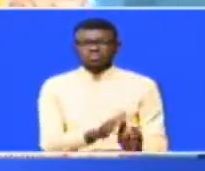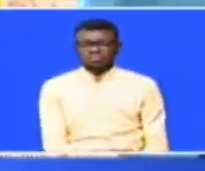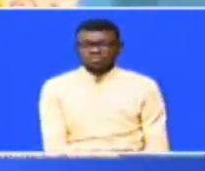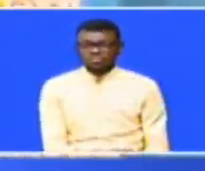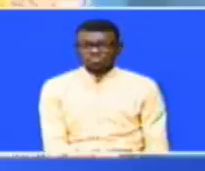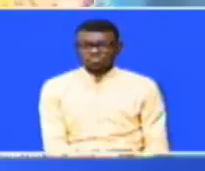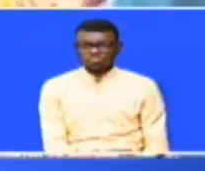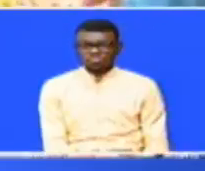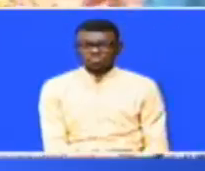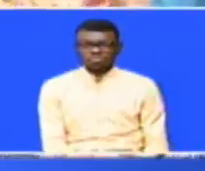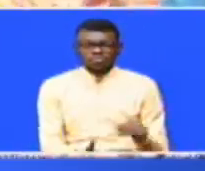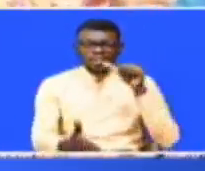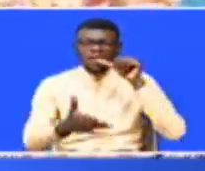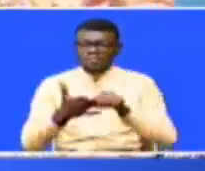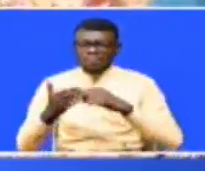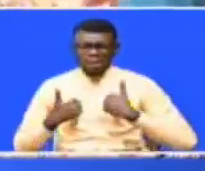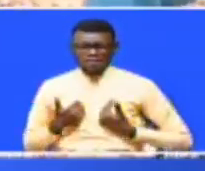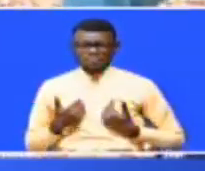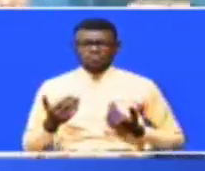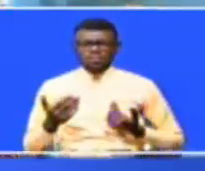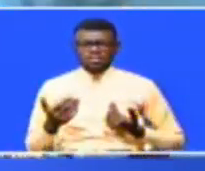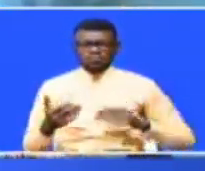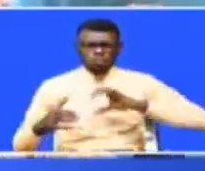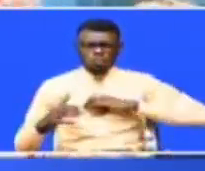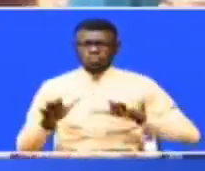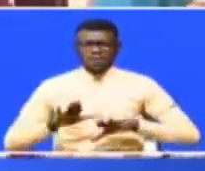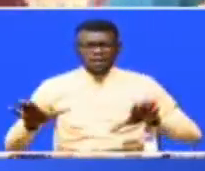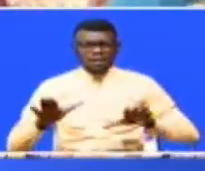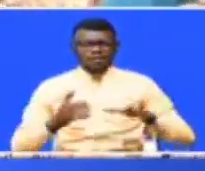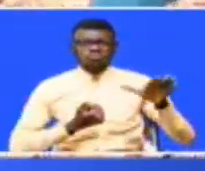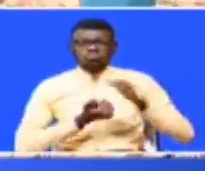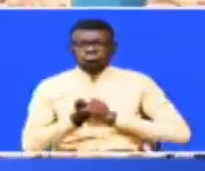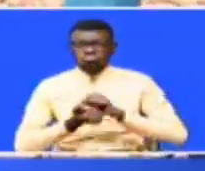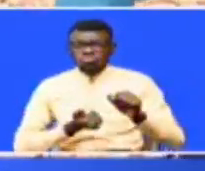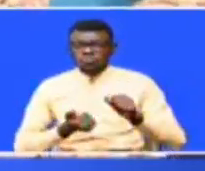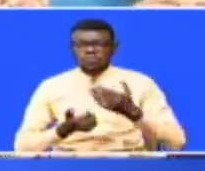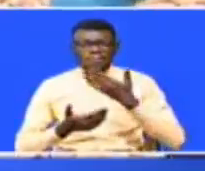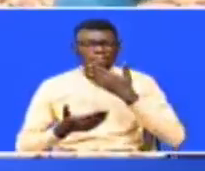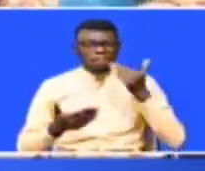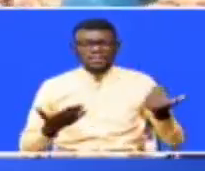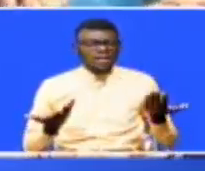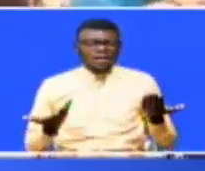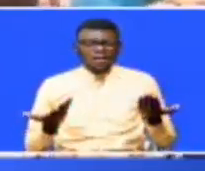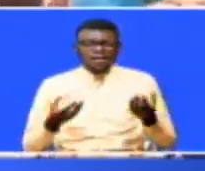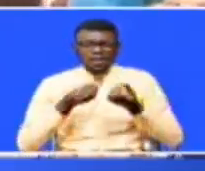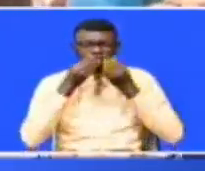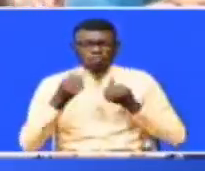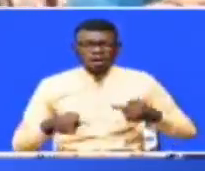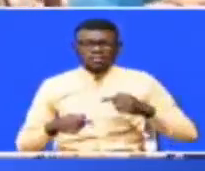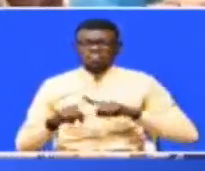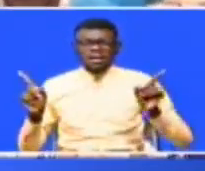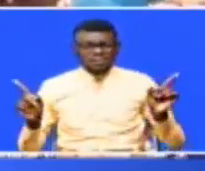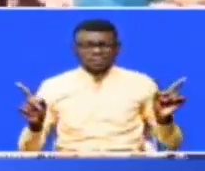iliopatia allotment letter ya kumiliki mali hapa. Ambapata kama ni kubomolewa, wangefuata mikakati ya kubomolewa, kubomoa hapa. Sio kutumia